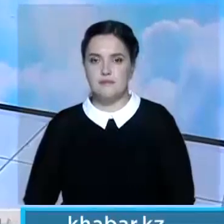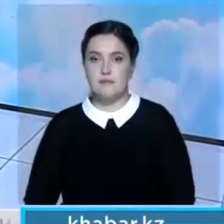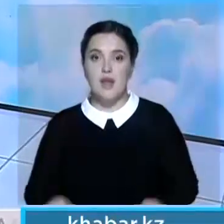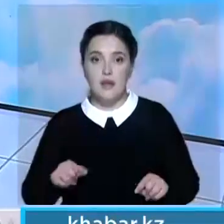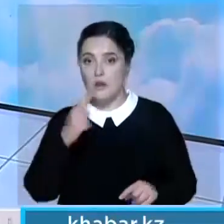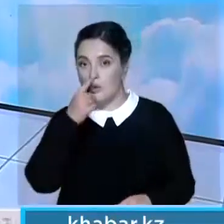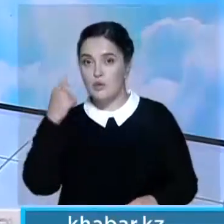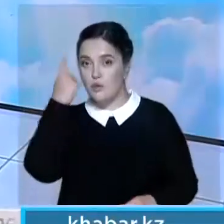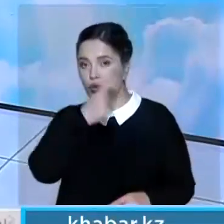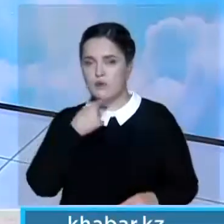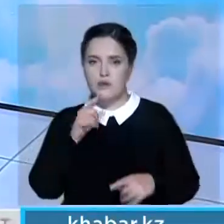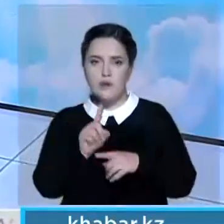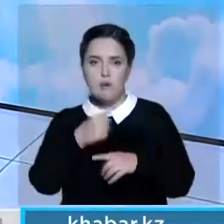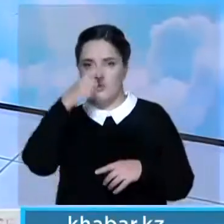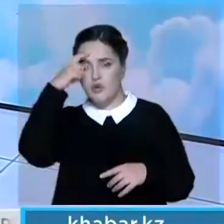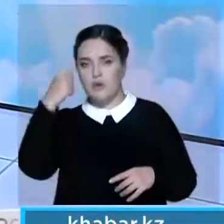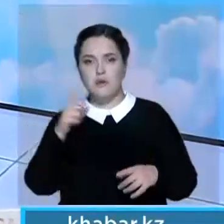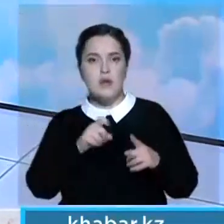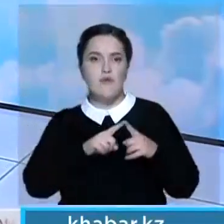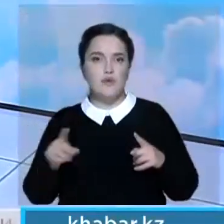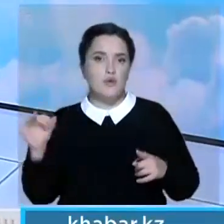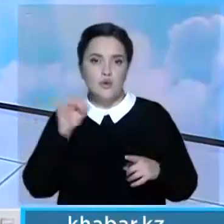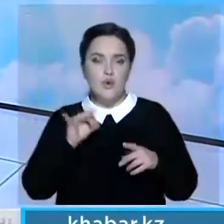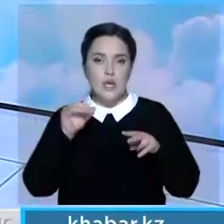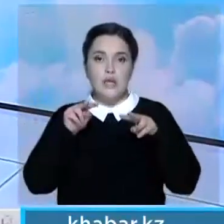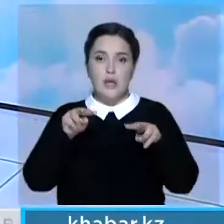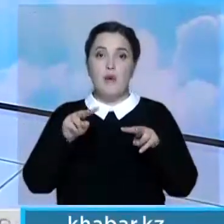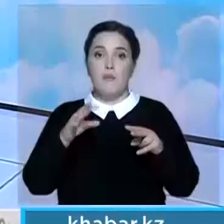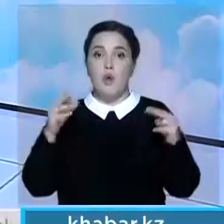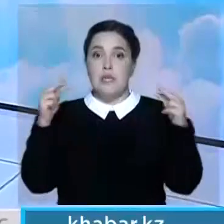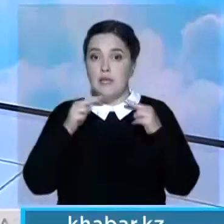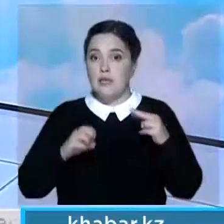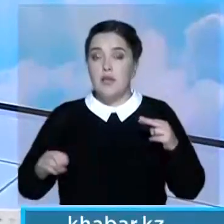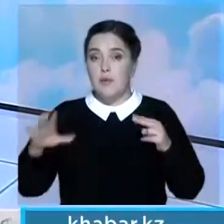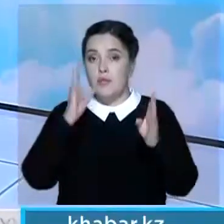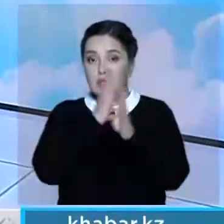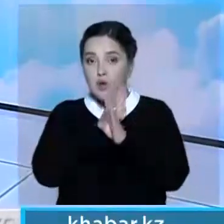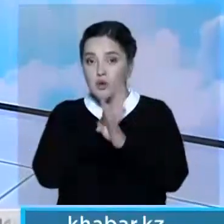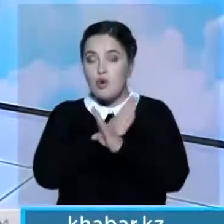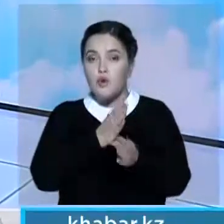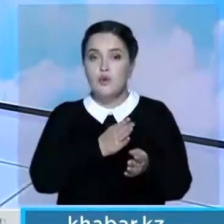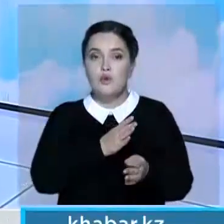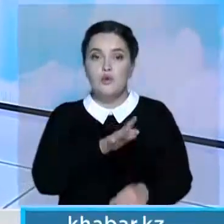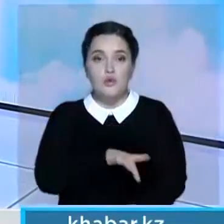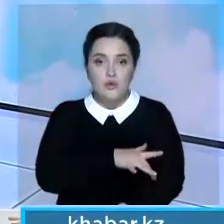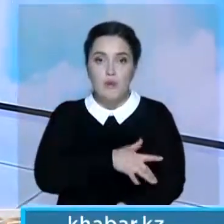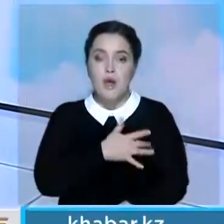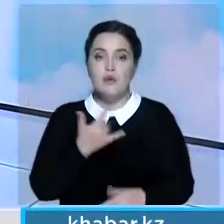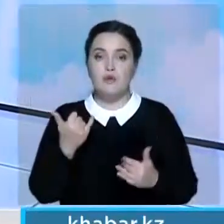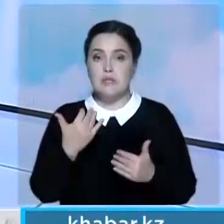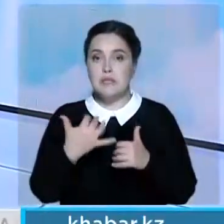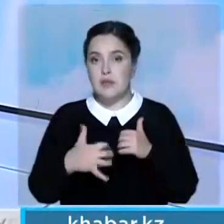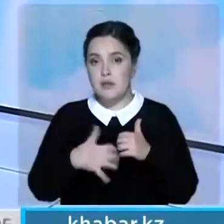Этот год может стать самым жарким за всю историю наблюдений. По сведениям Европейской климатической службы, на данный момент